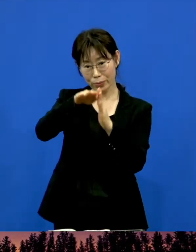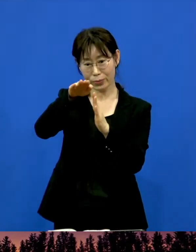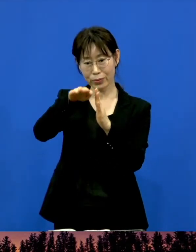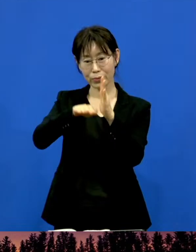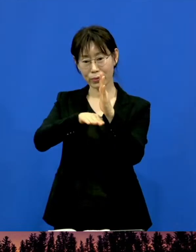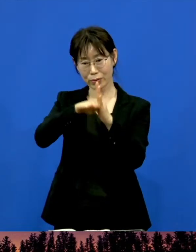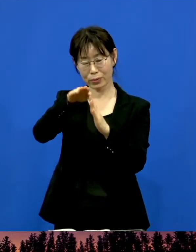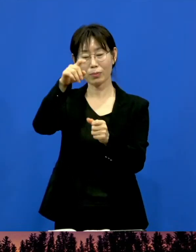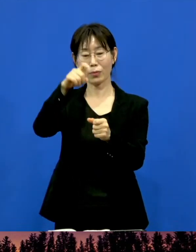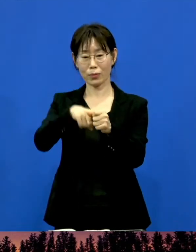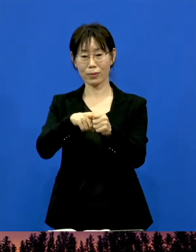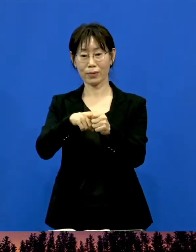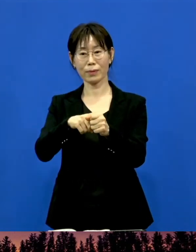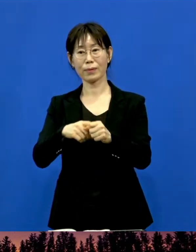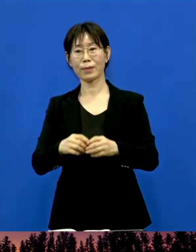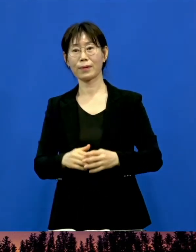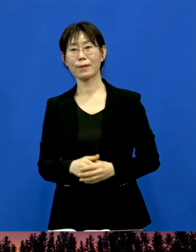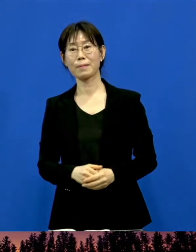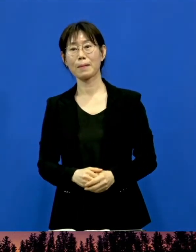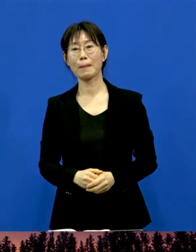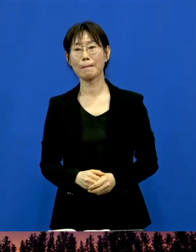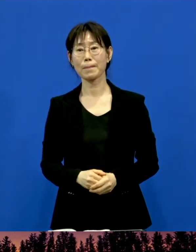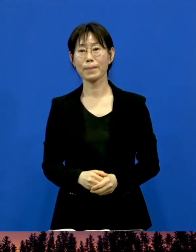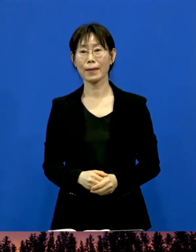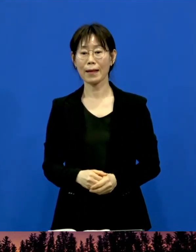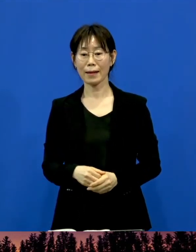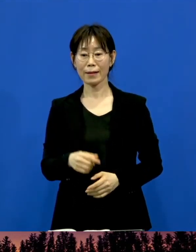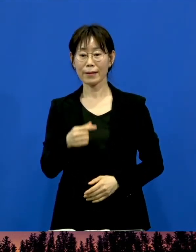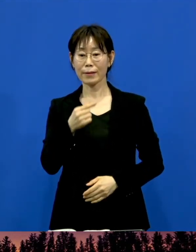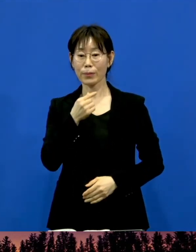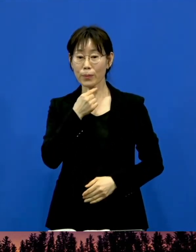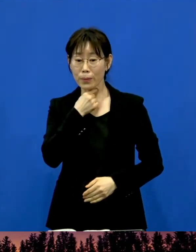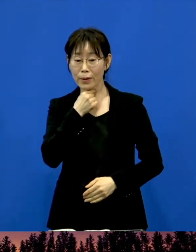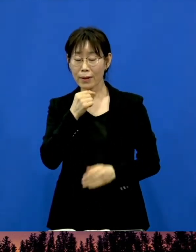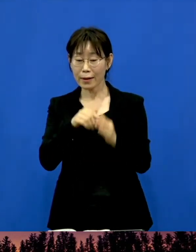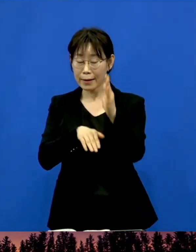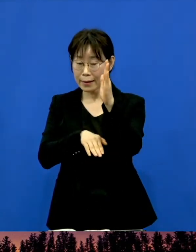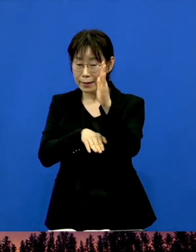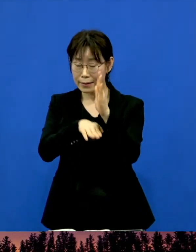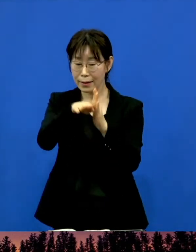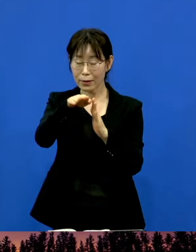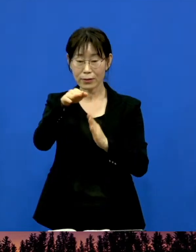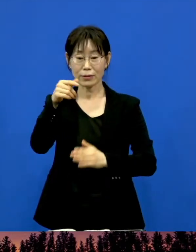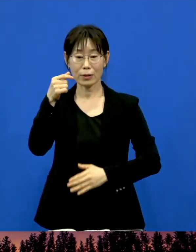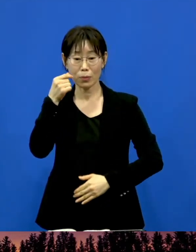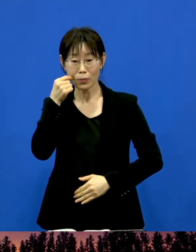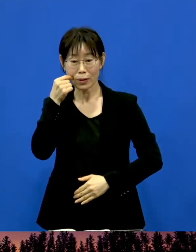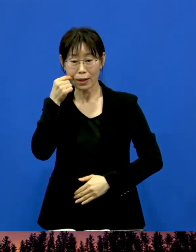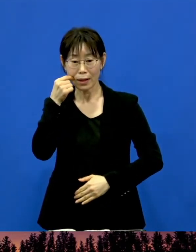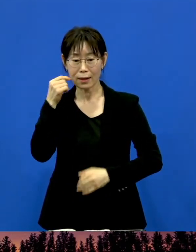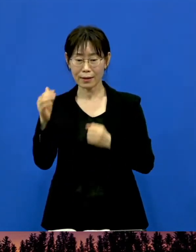거예요. 채워지지 않지만 멈출 수도 없어요. 그게 계속 가는 거예요.